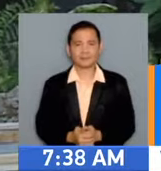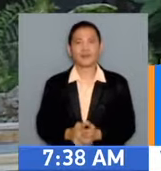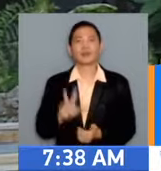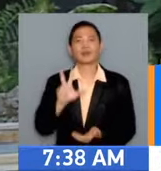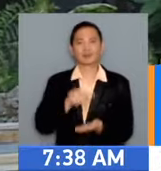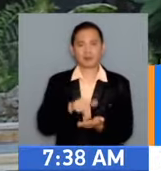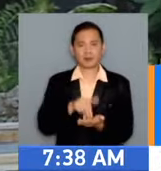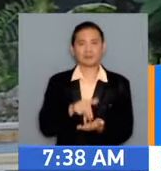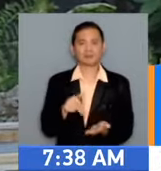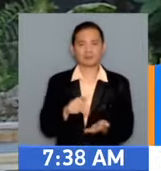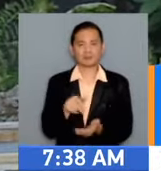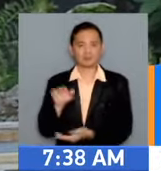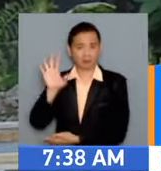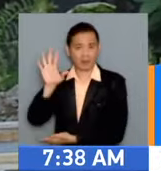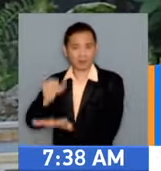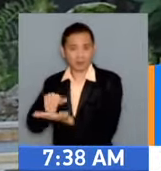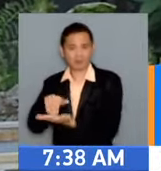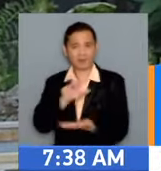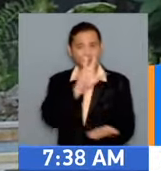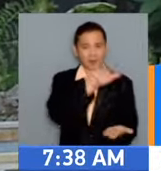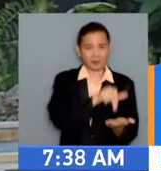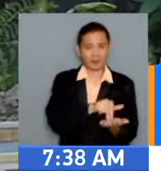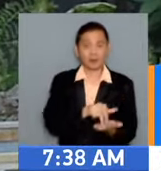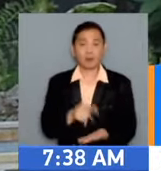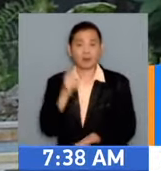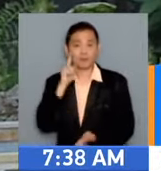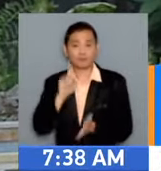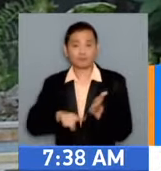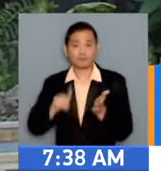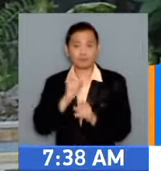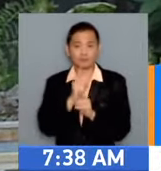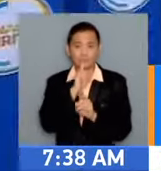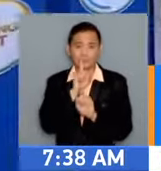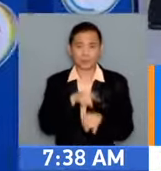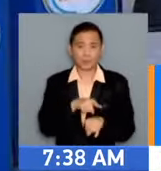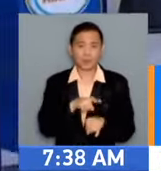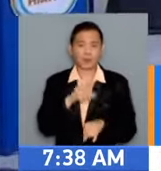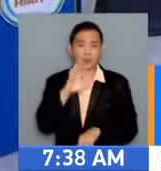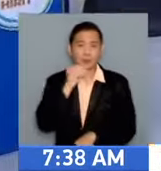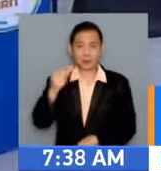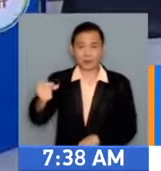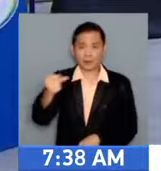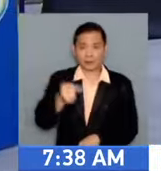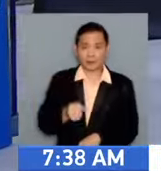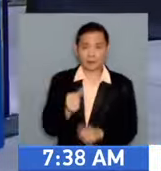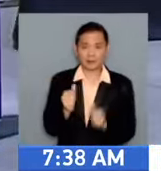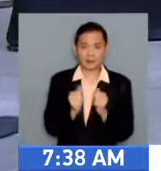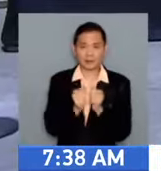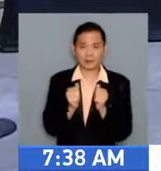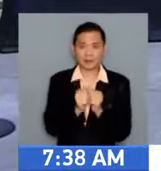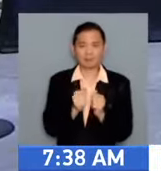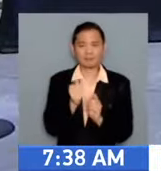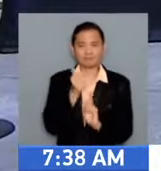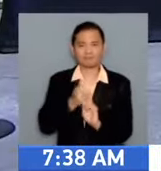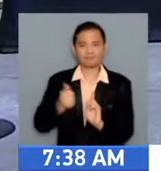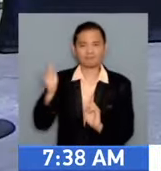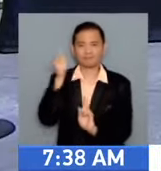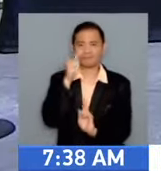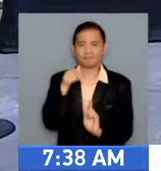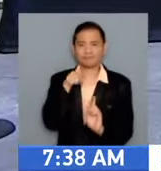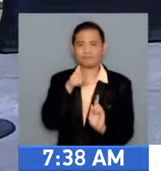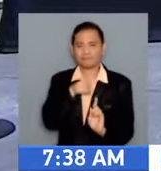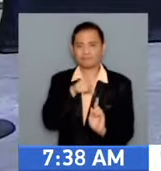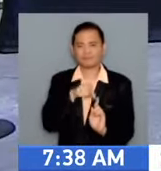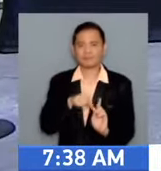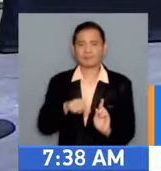pesos. Para, yes, tulungan naman tayo mag-verify ng tamang sagot, mga kasama natin mga quiz masters from Raja Suliman Science and Technology High School, si Sir Kent